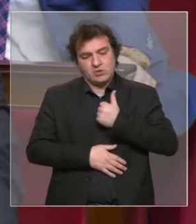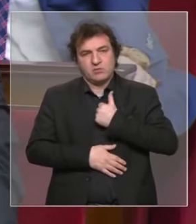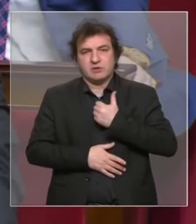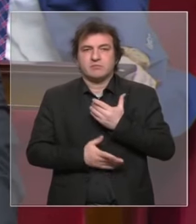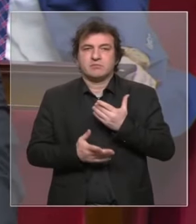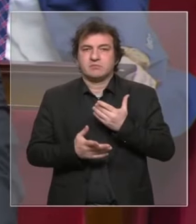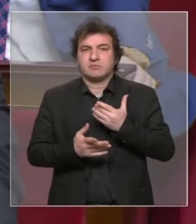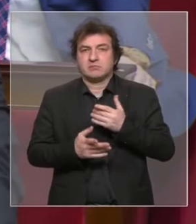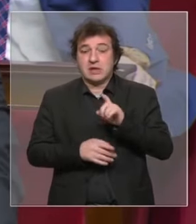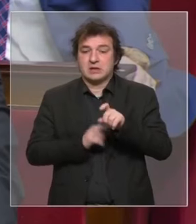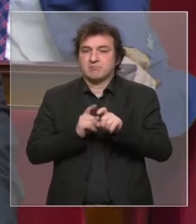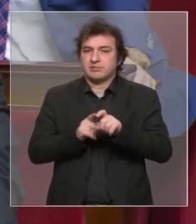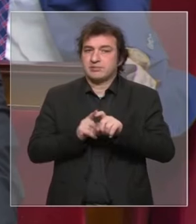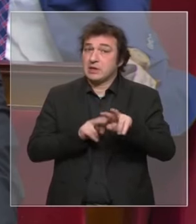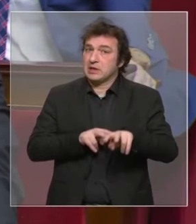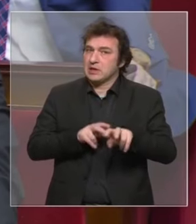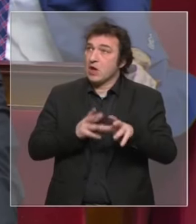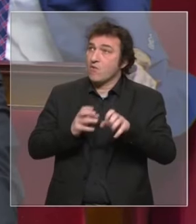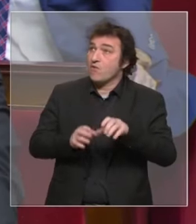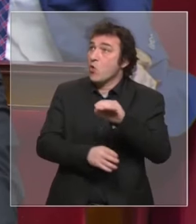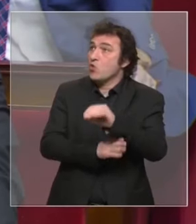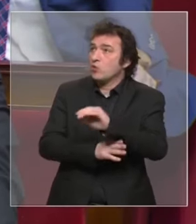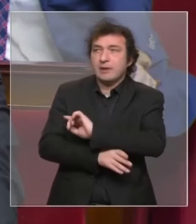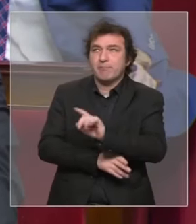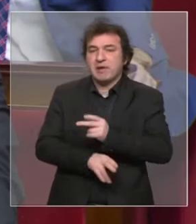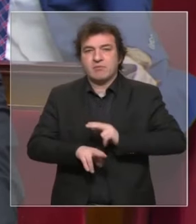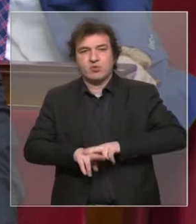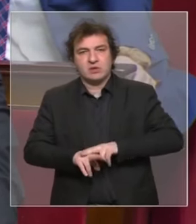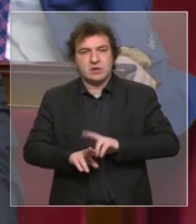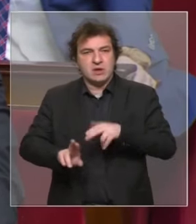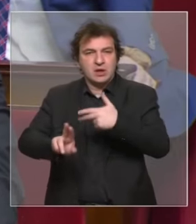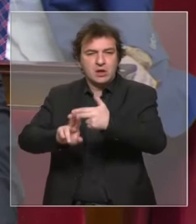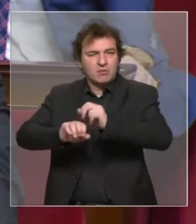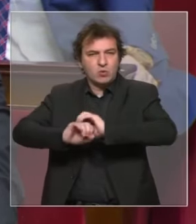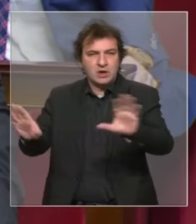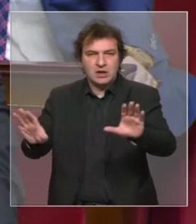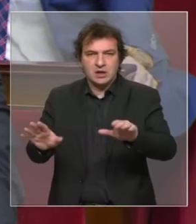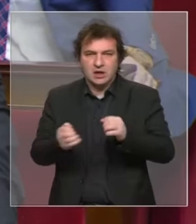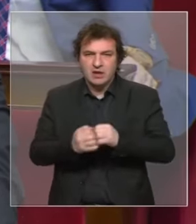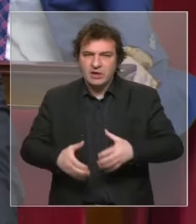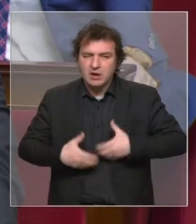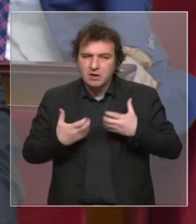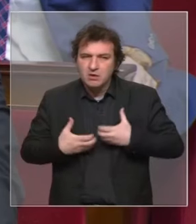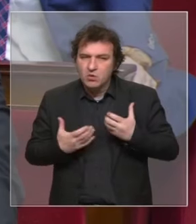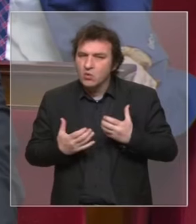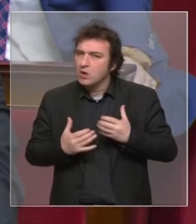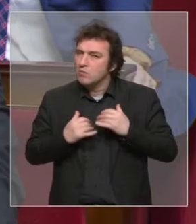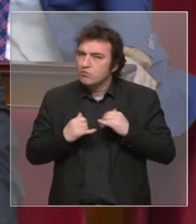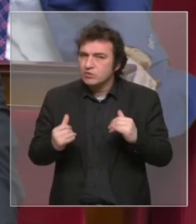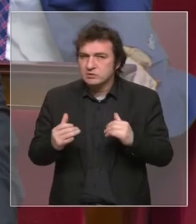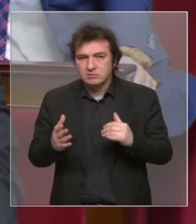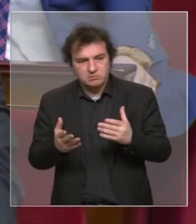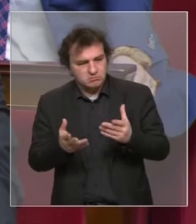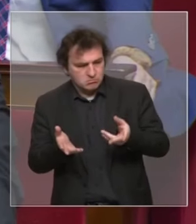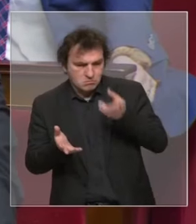nos agriculteurs, qui veulent nourrir et pas mourir, ont répondu sans ambiguïté, avec une colère épaisse, simple à